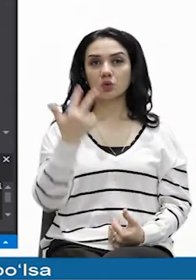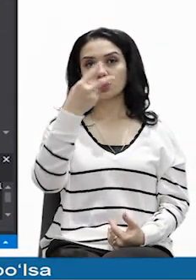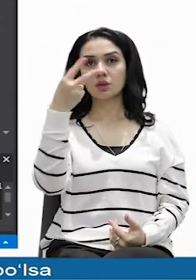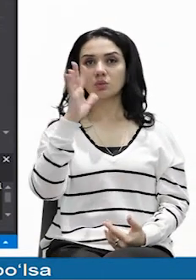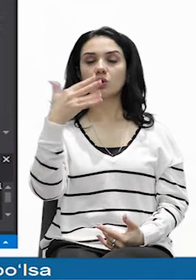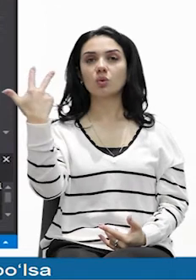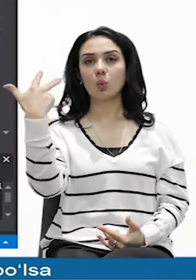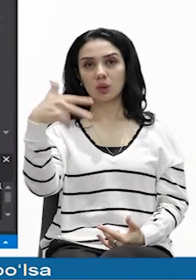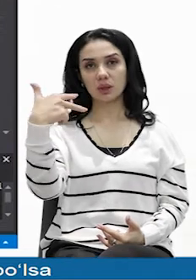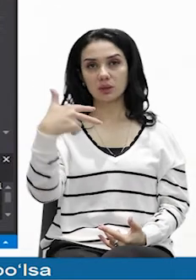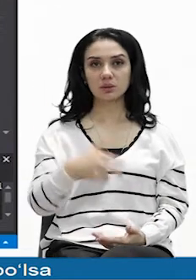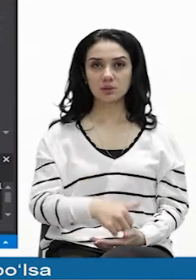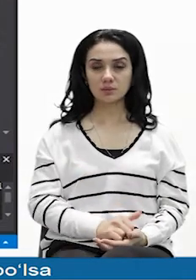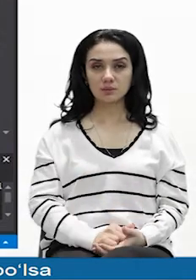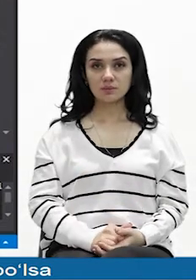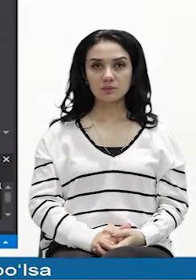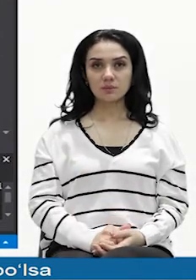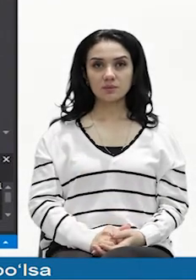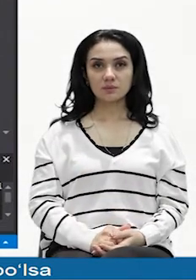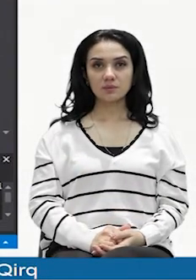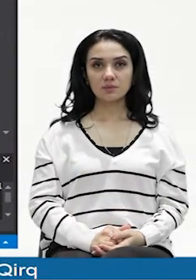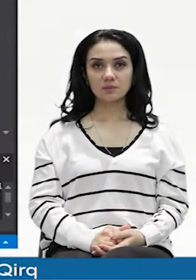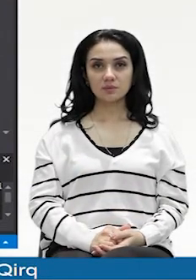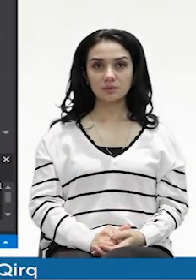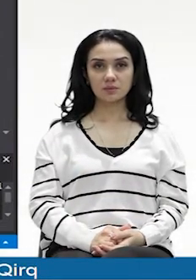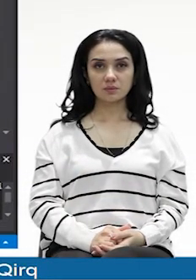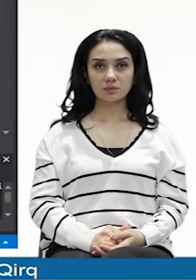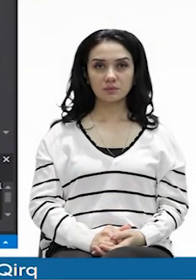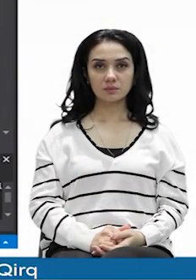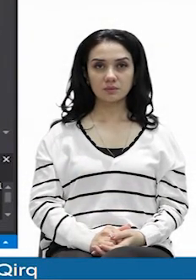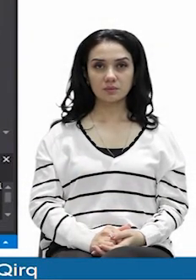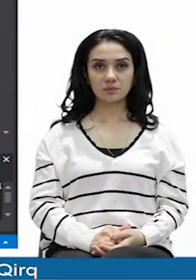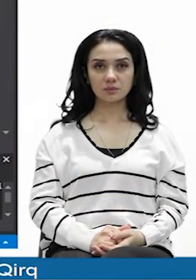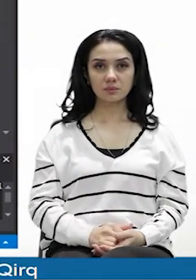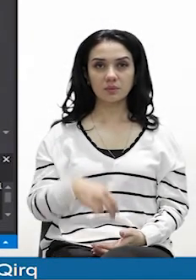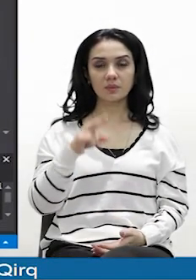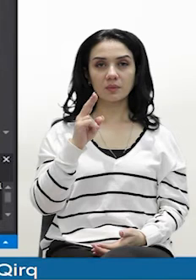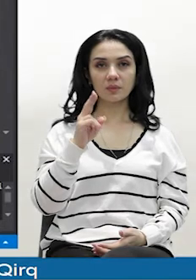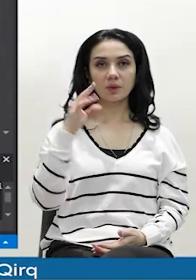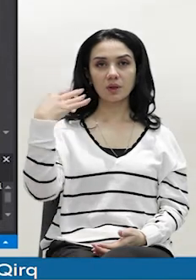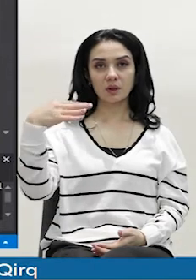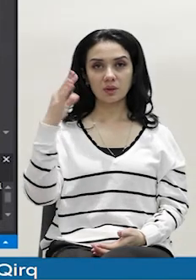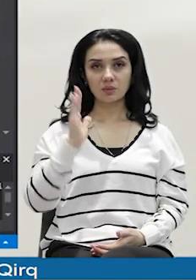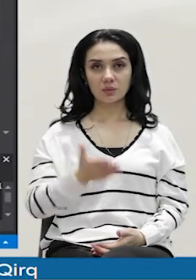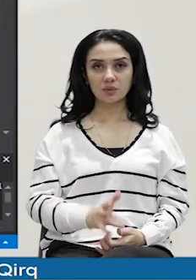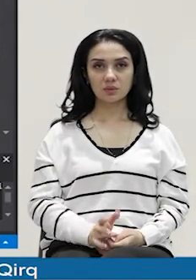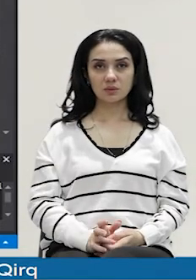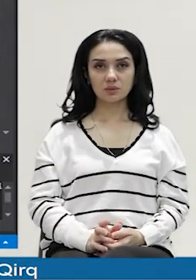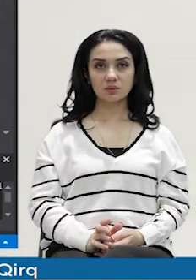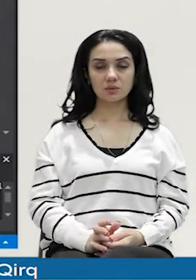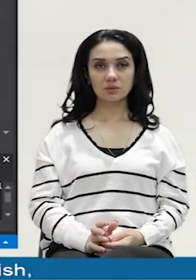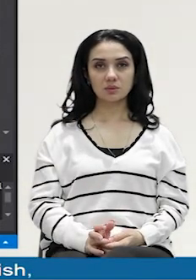bo'ladi? 30. 30 bo'ladi. 4ga teng bo'lsa, hop, 40 bo'ladi.